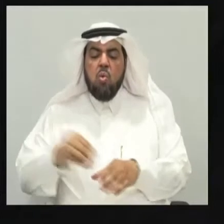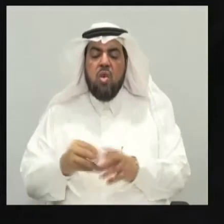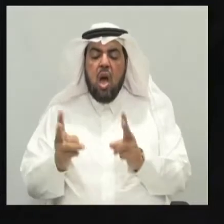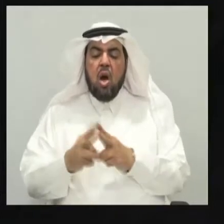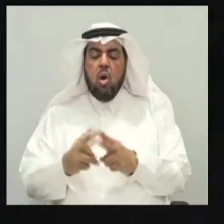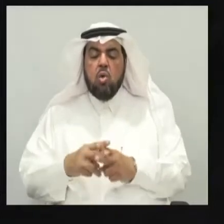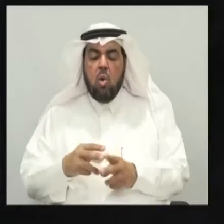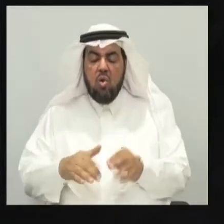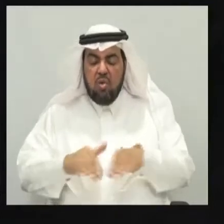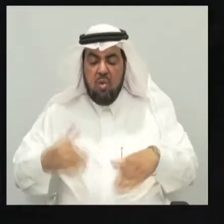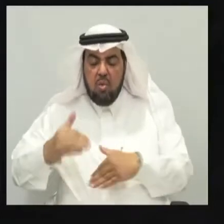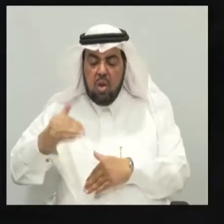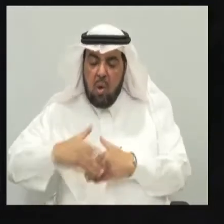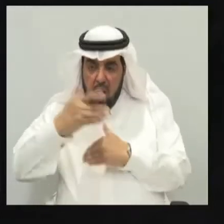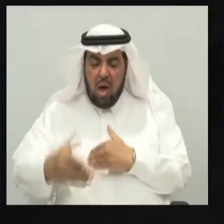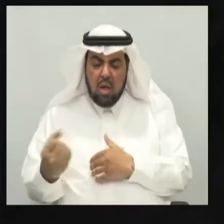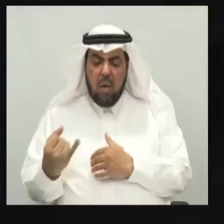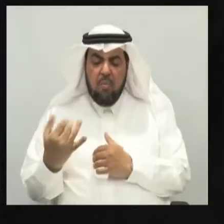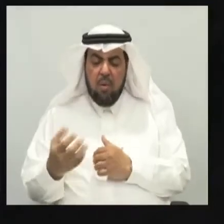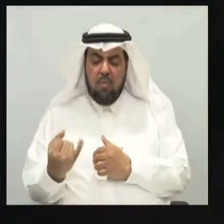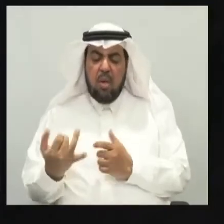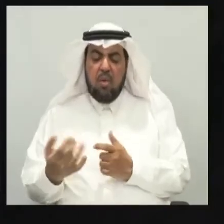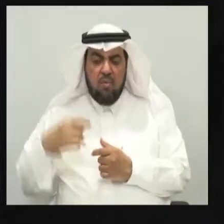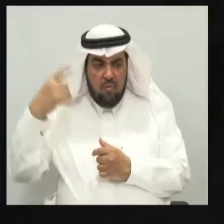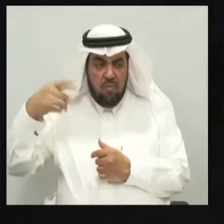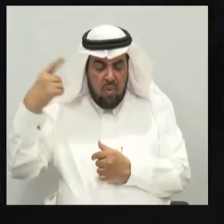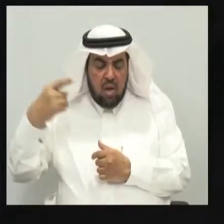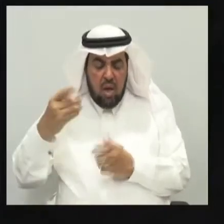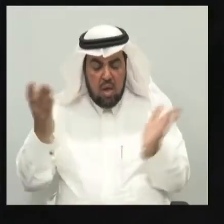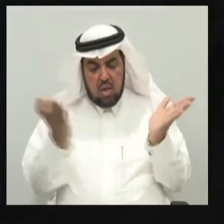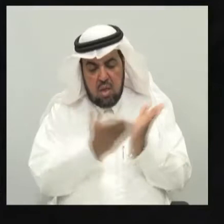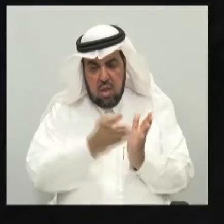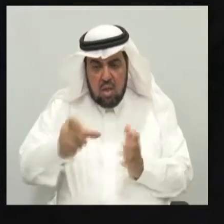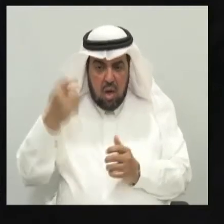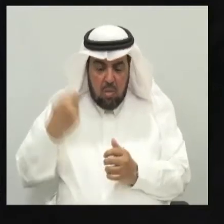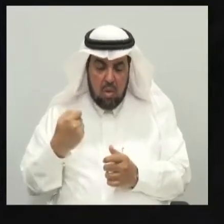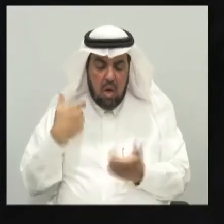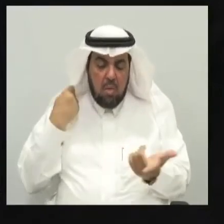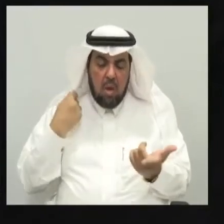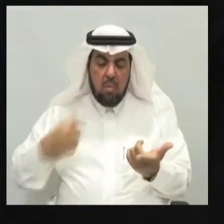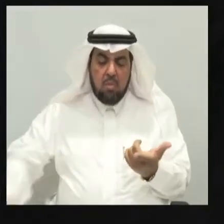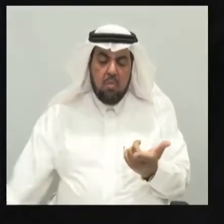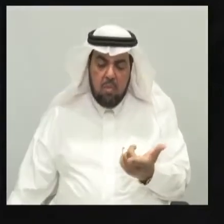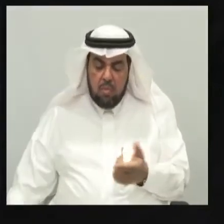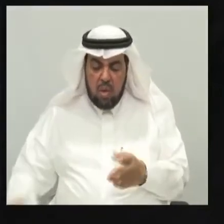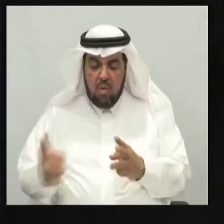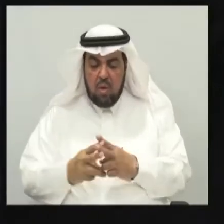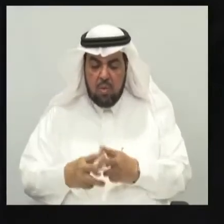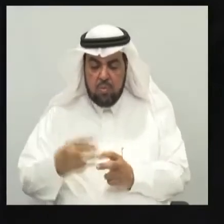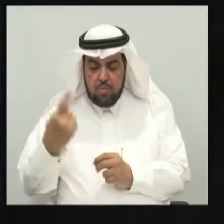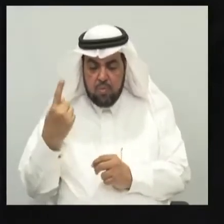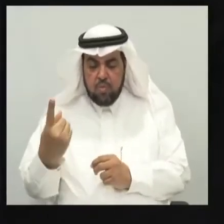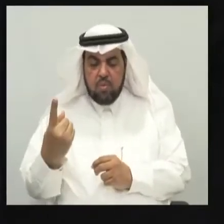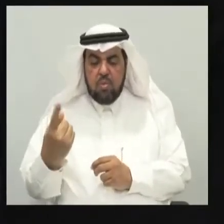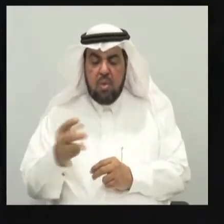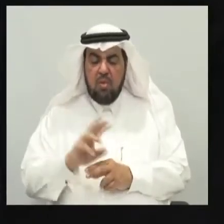كترون في المستوى الخارجي؟ فكر قليلا عزيزي وعزيزة الطالبة، كم يتواجد؟ أحسنتم، إلكترون واحد